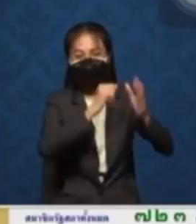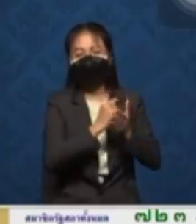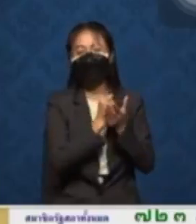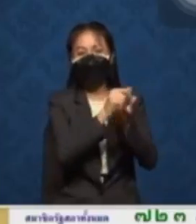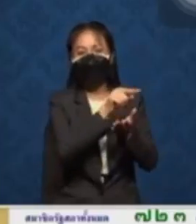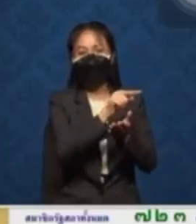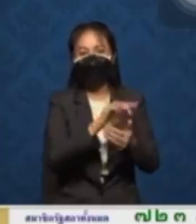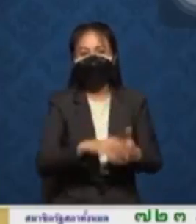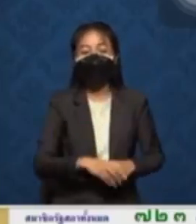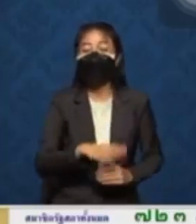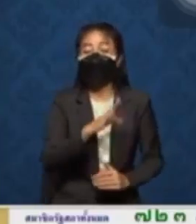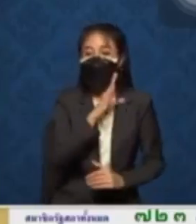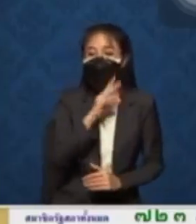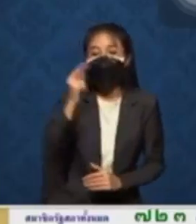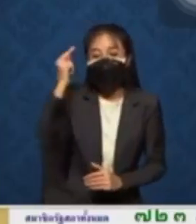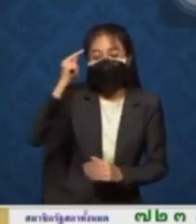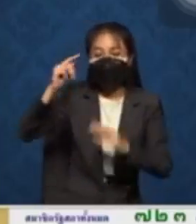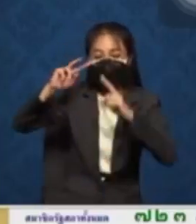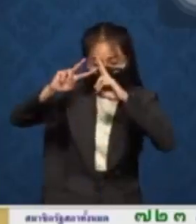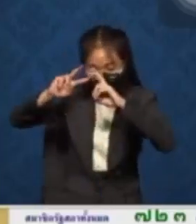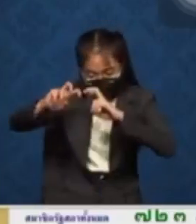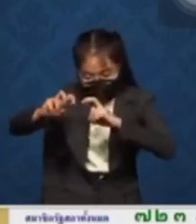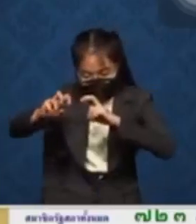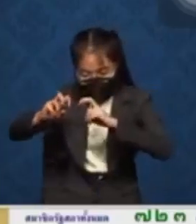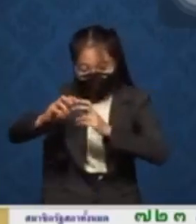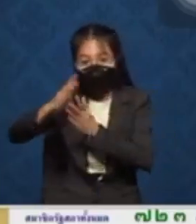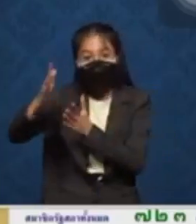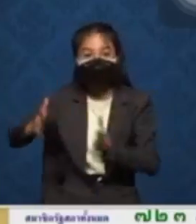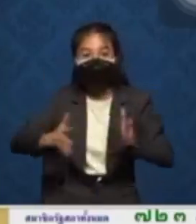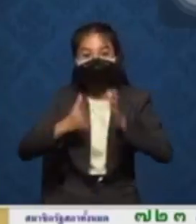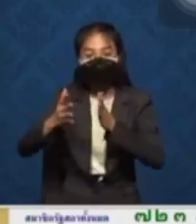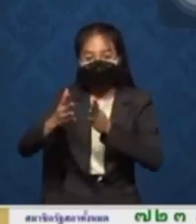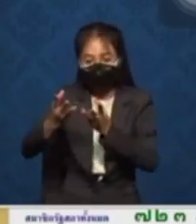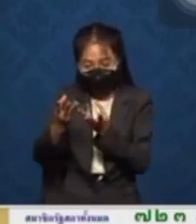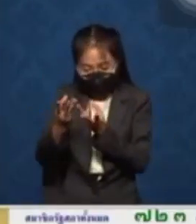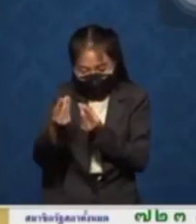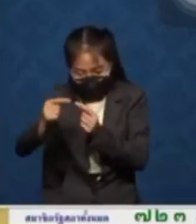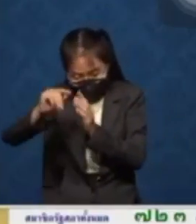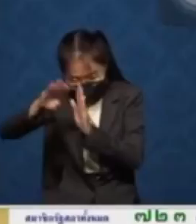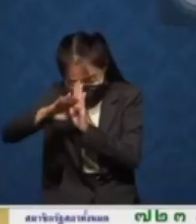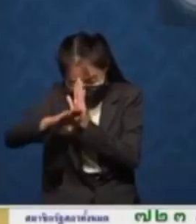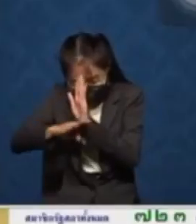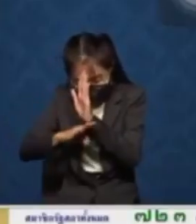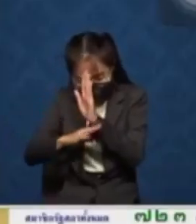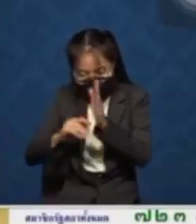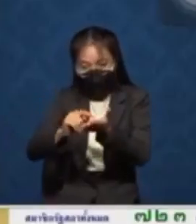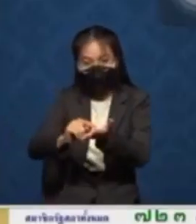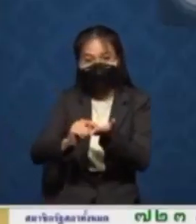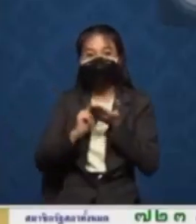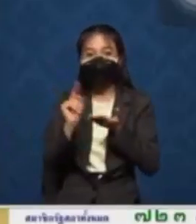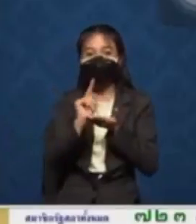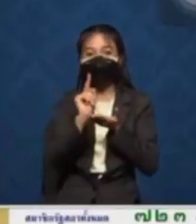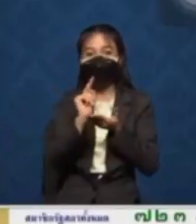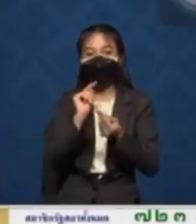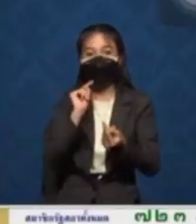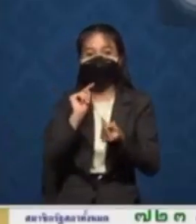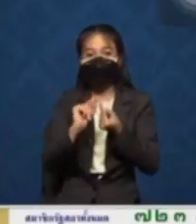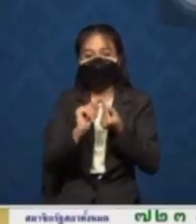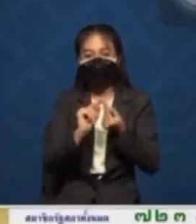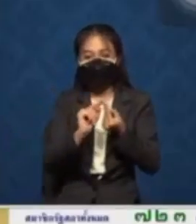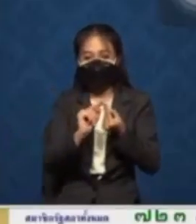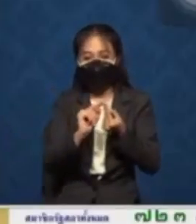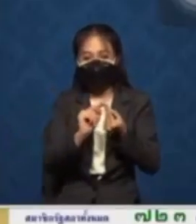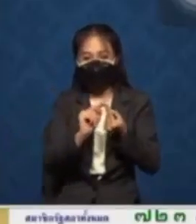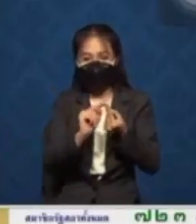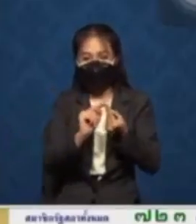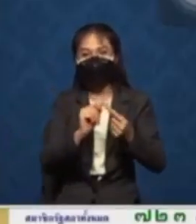หากเราวิเคราะห์ตั้งแต่ที่มากระบวนการและเนื้อหาเราจะเห็นว่ารัฐธรรมนูญ60นั้นถูกเขียนขึ้นมาเพื่อวัตถุประสงค์เดียวเท่านั้นนั่นก็คือการสืบทอดอำนาจของระบอบประยุท